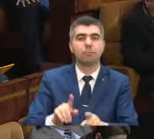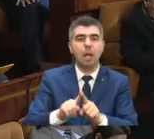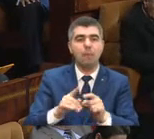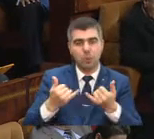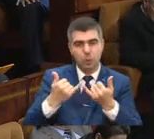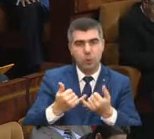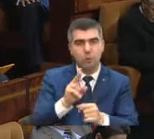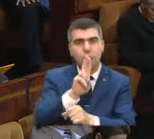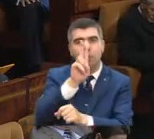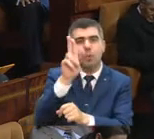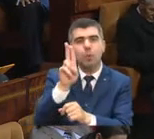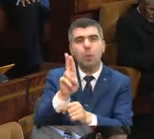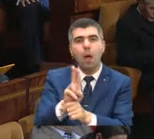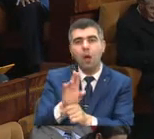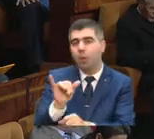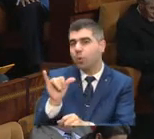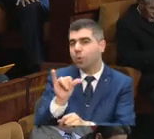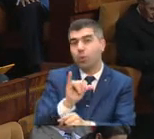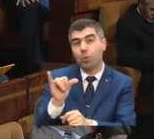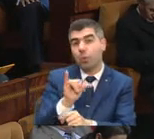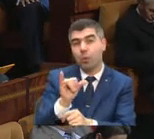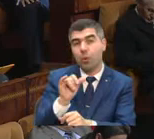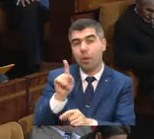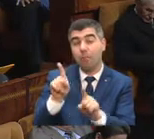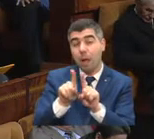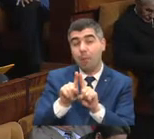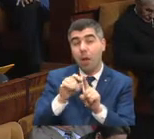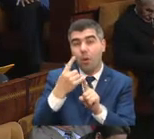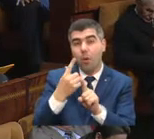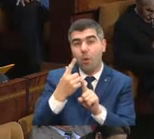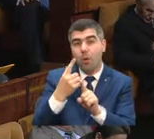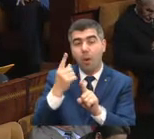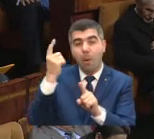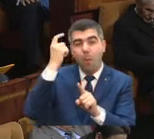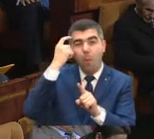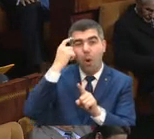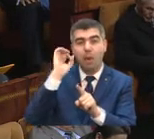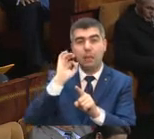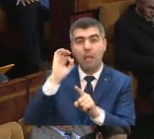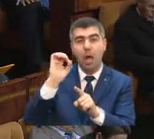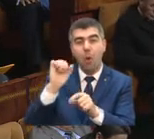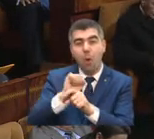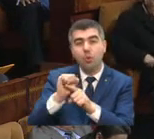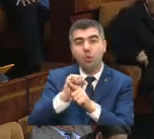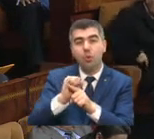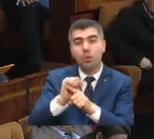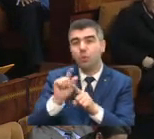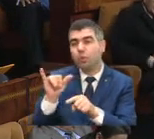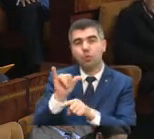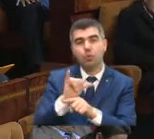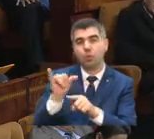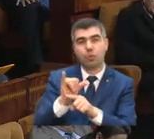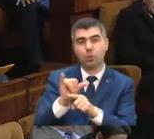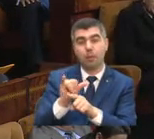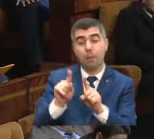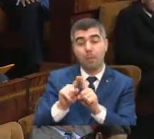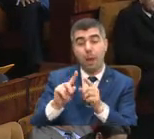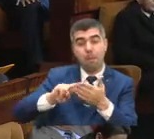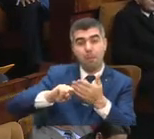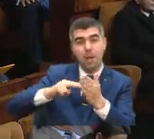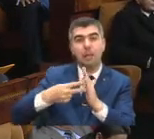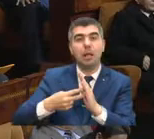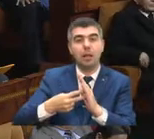يطرح: من غسل أدمغة هؤلاء الشباب؟ يجب أن تعملوا على تجفيف منابع